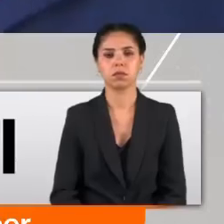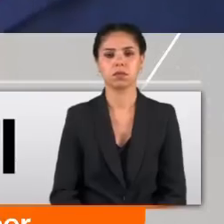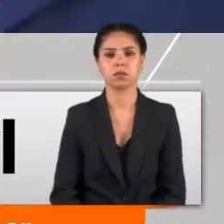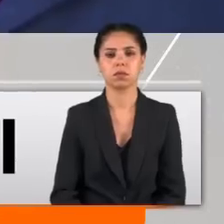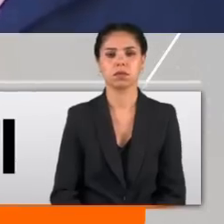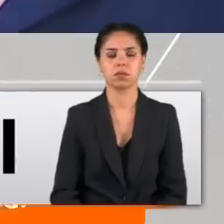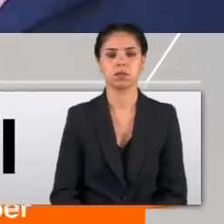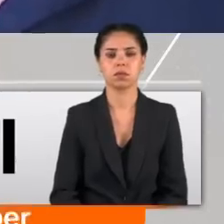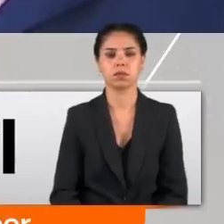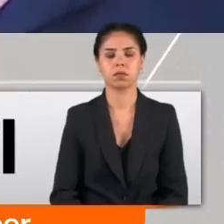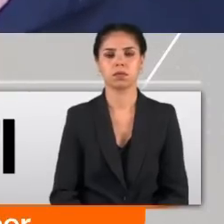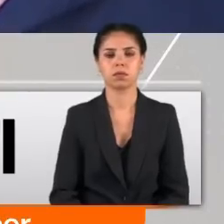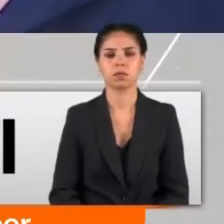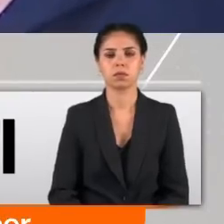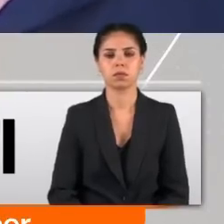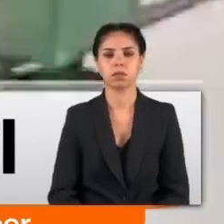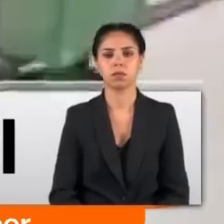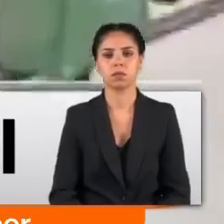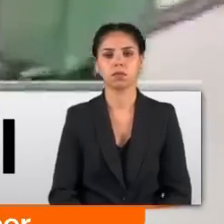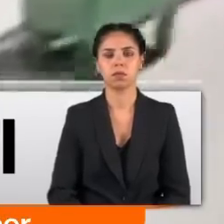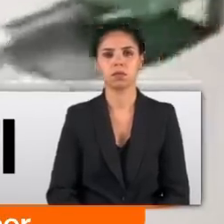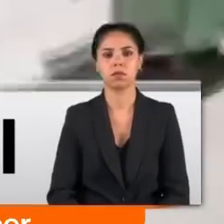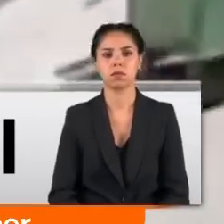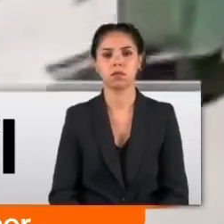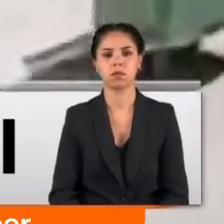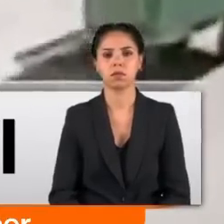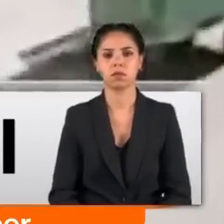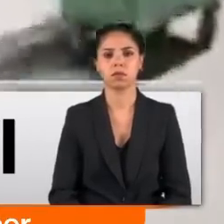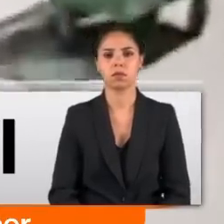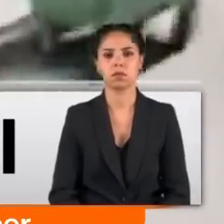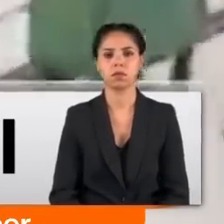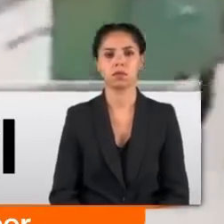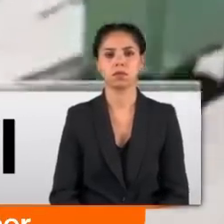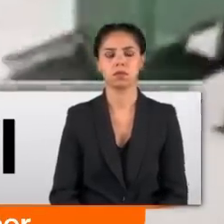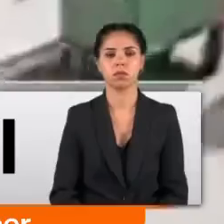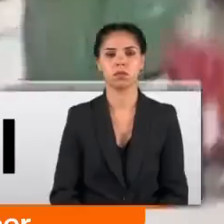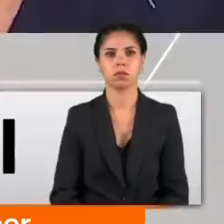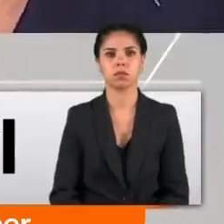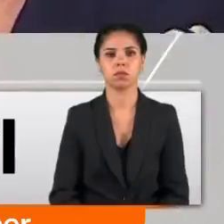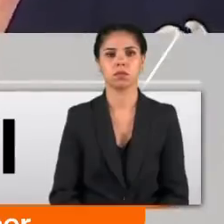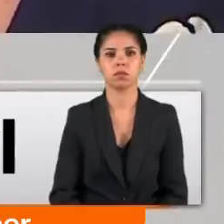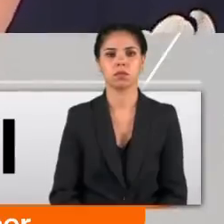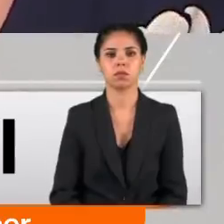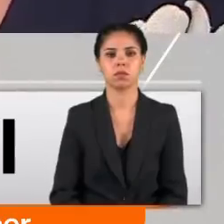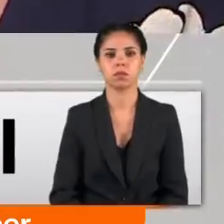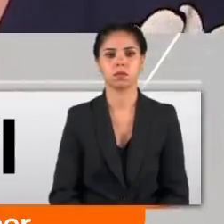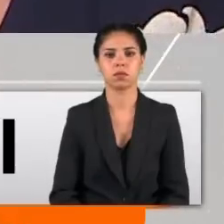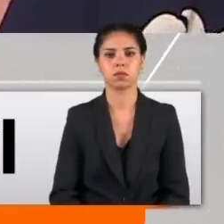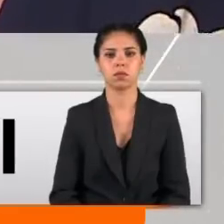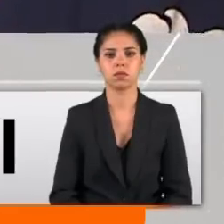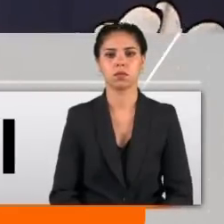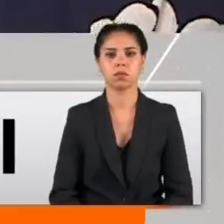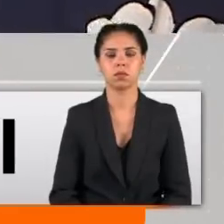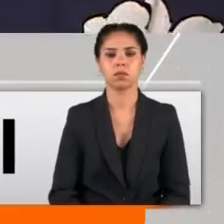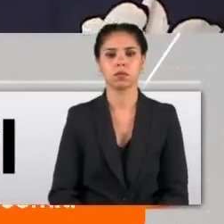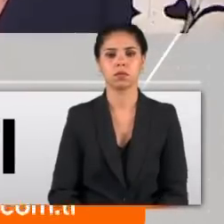adamı, beni kaçırıyorlar diye. Şu anda hamlesini yaptı, çocuğu sırtına almaya çalışıyor. Çok korkunç bir şey, sabaha